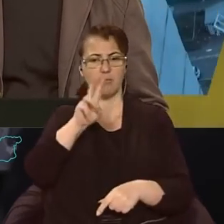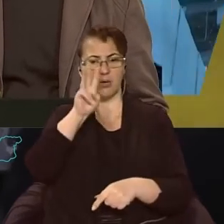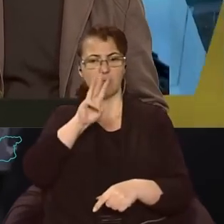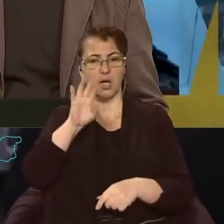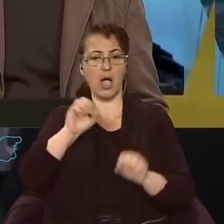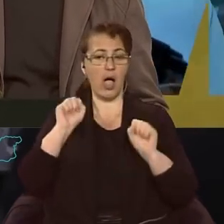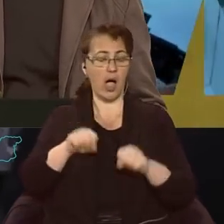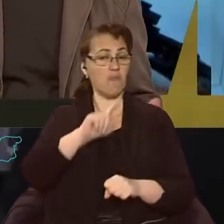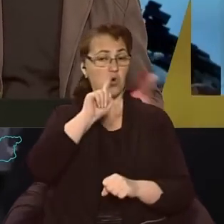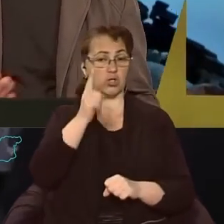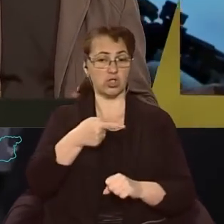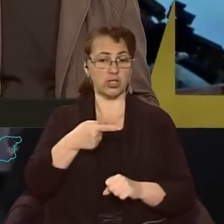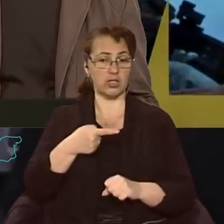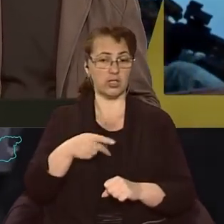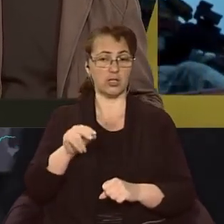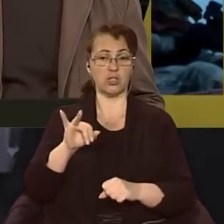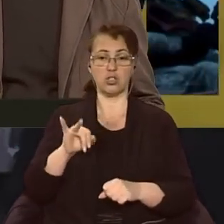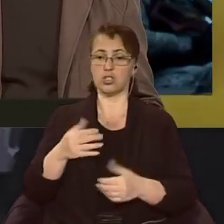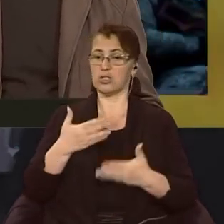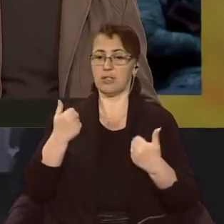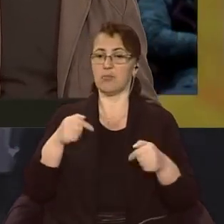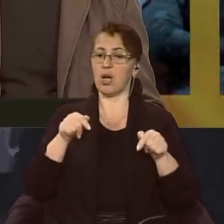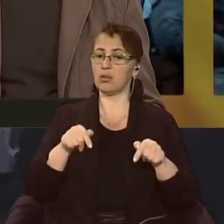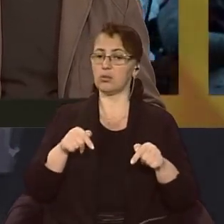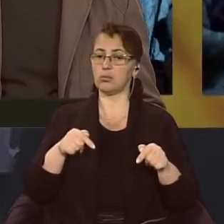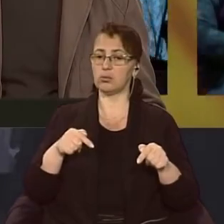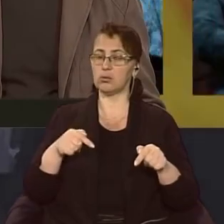рік, чи немає тут протиріччя?